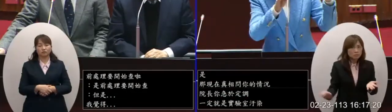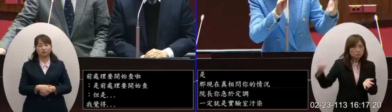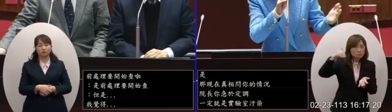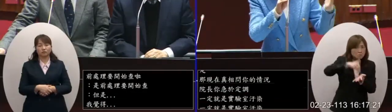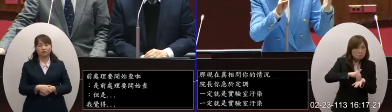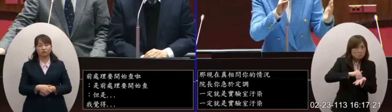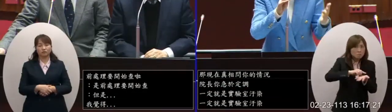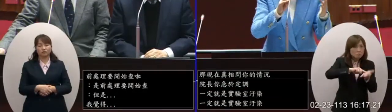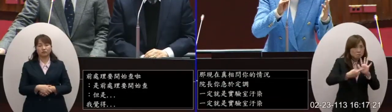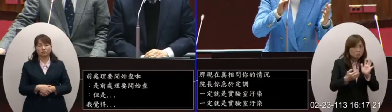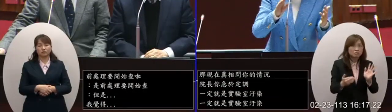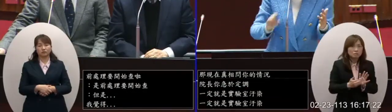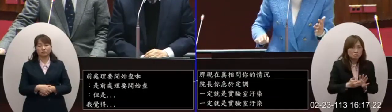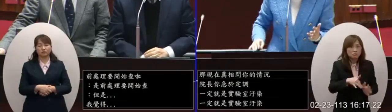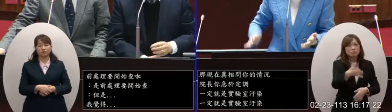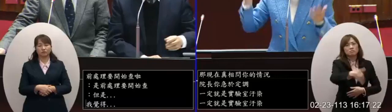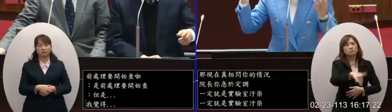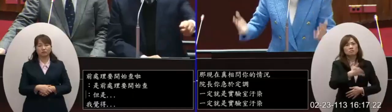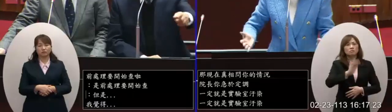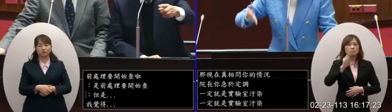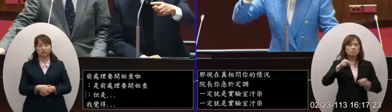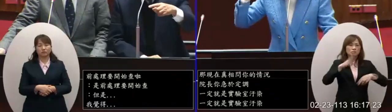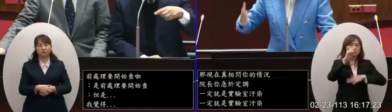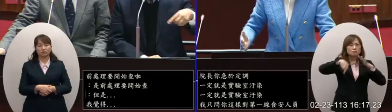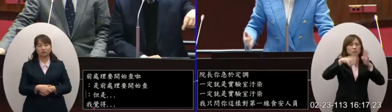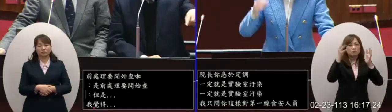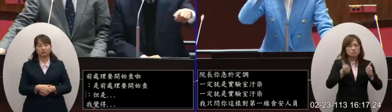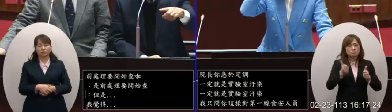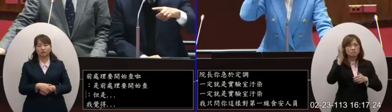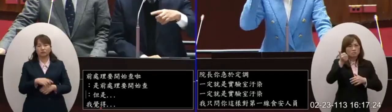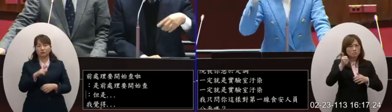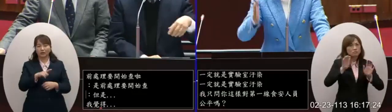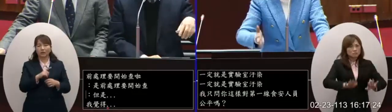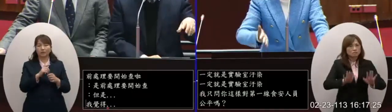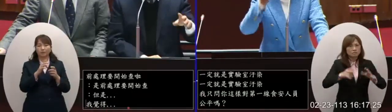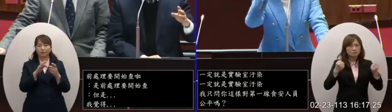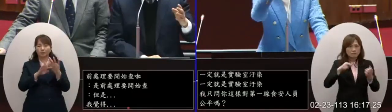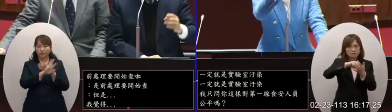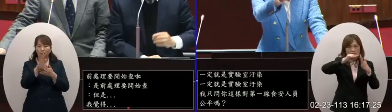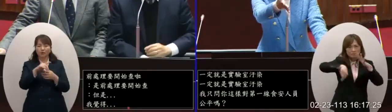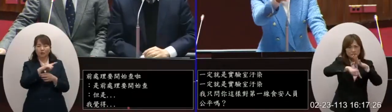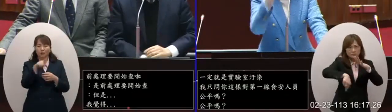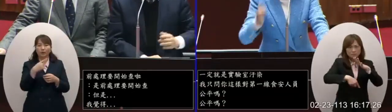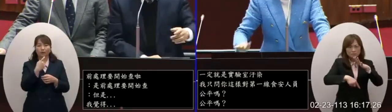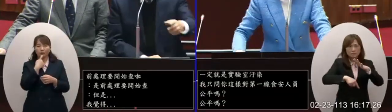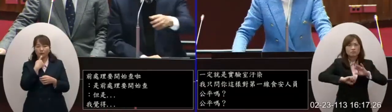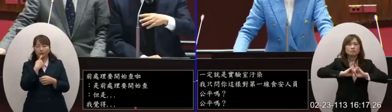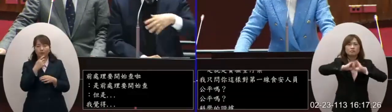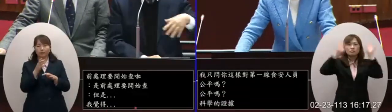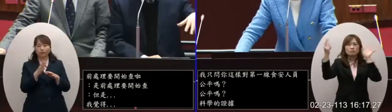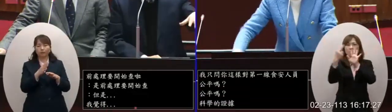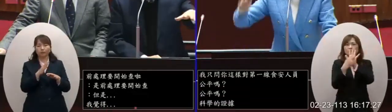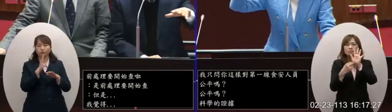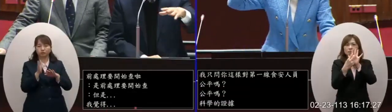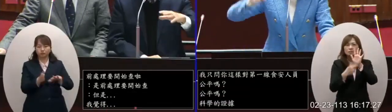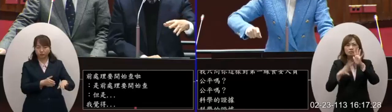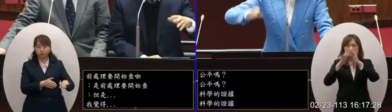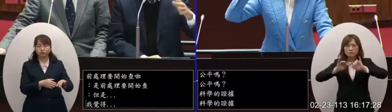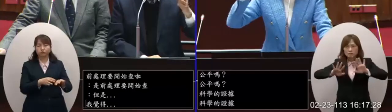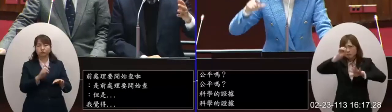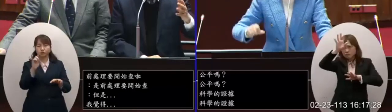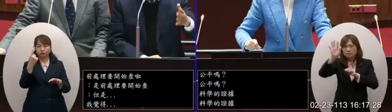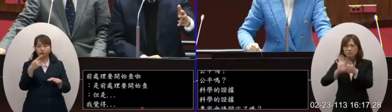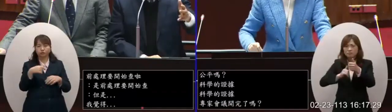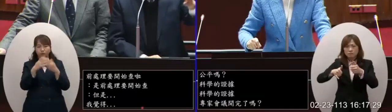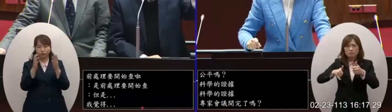有。但是我们的行政院院长， 我们 今天在立法院回复所有的民进党委员， 所有的来